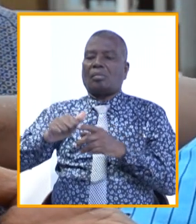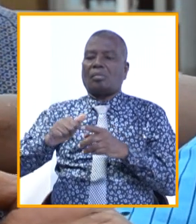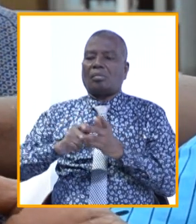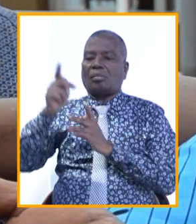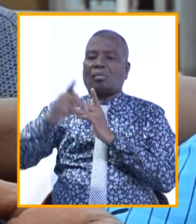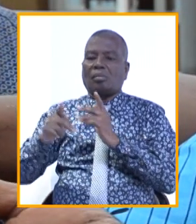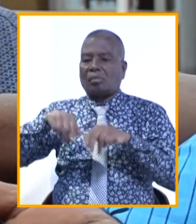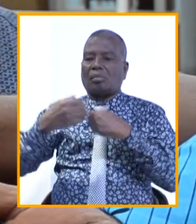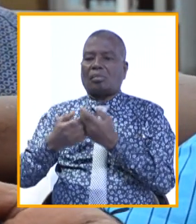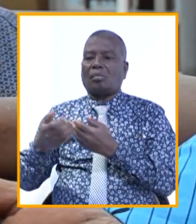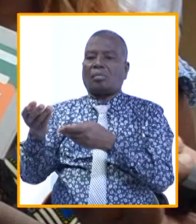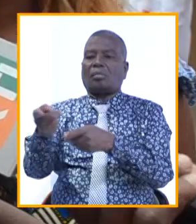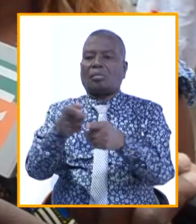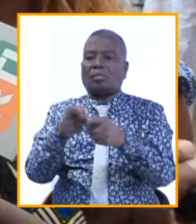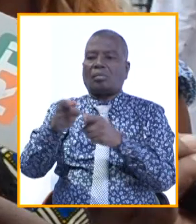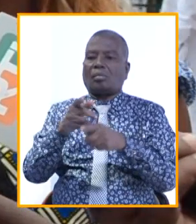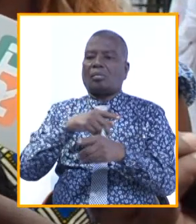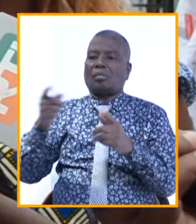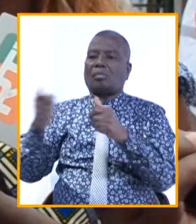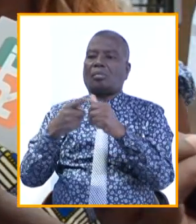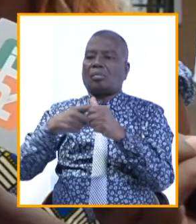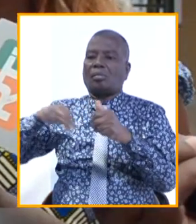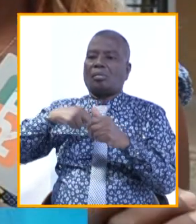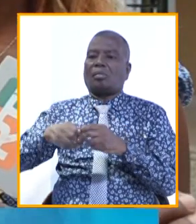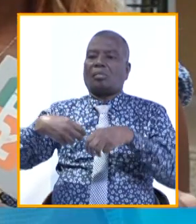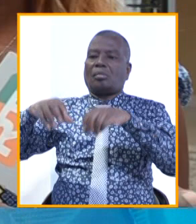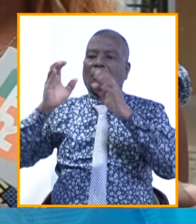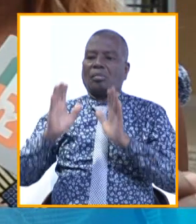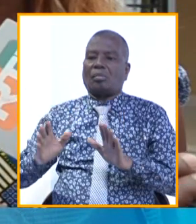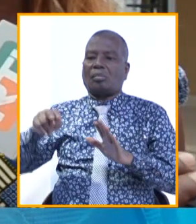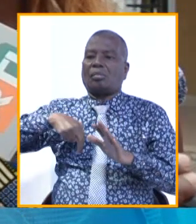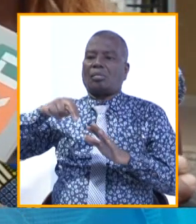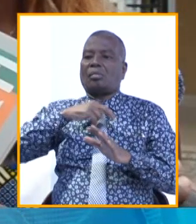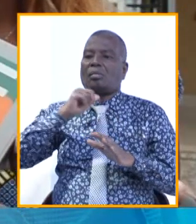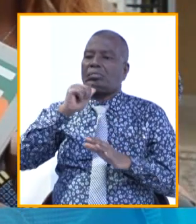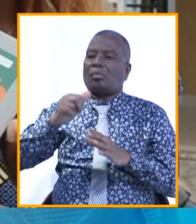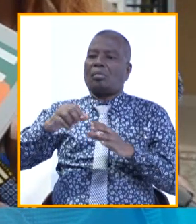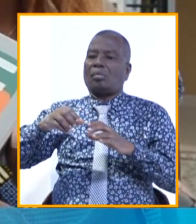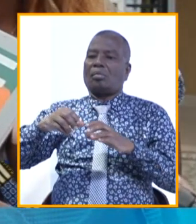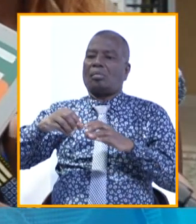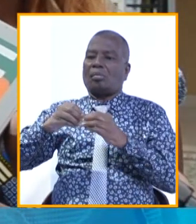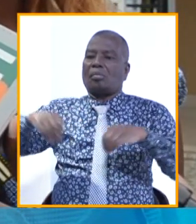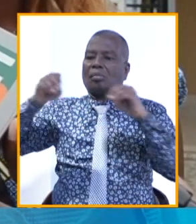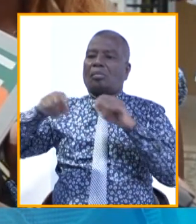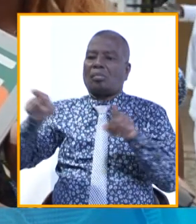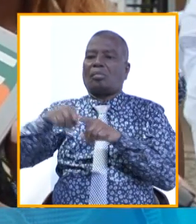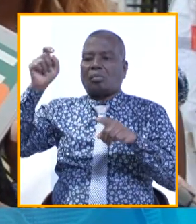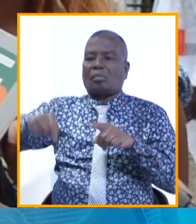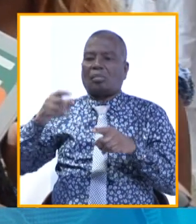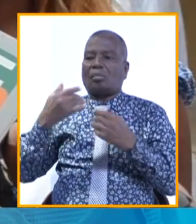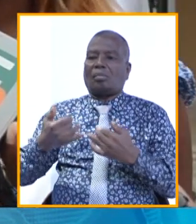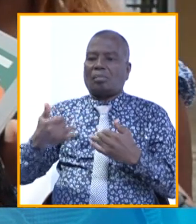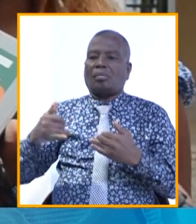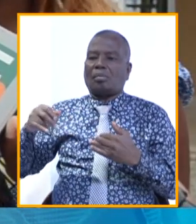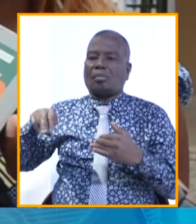gérer ce projet pour pouvoir se prendre en charge. D'abord, nous étions des commerçantes. Nous n'étions pas organisées comme il le faut. Maintenant qu'ils